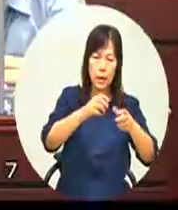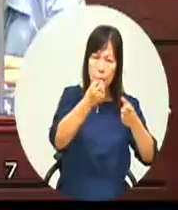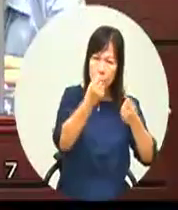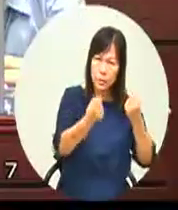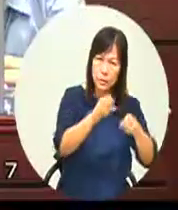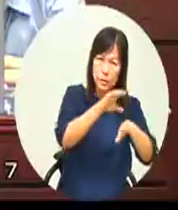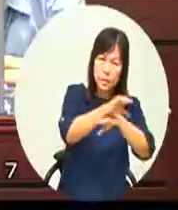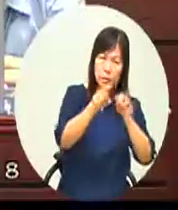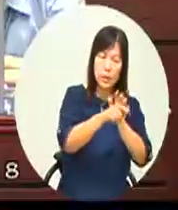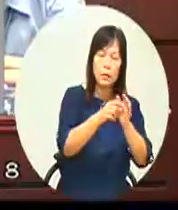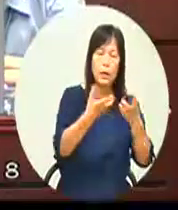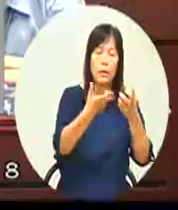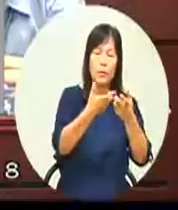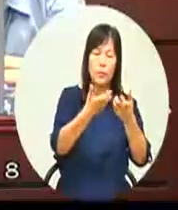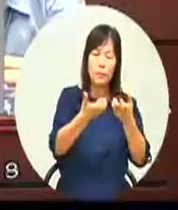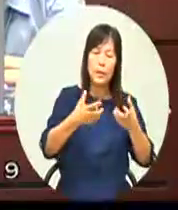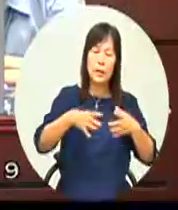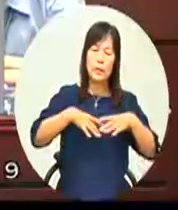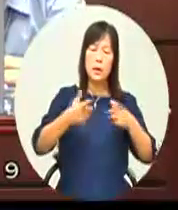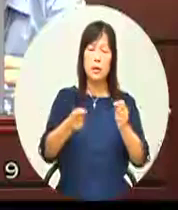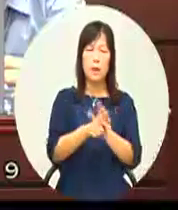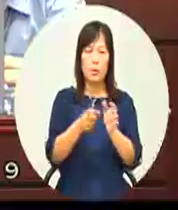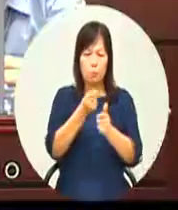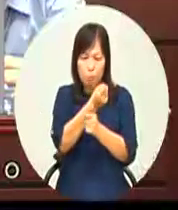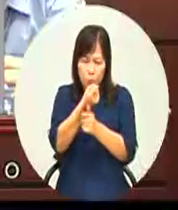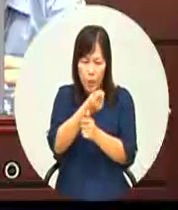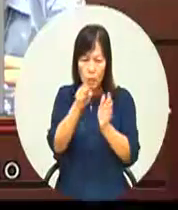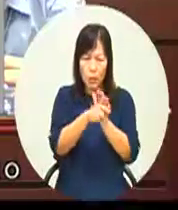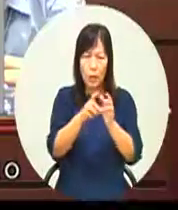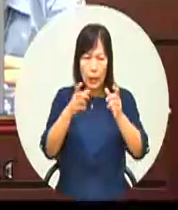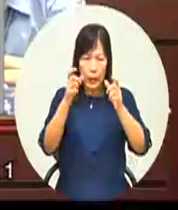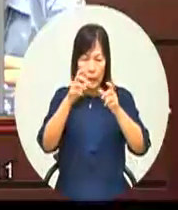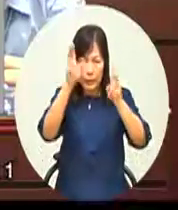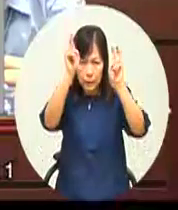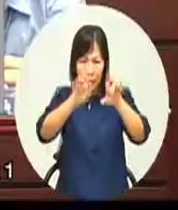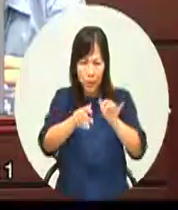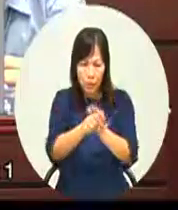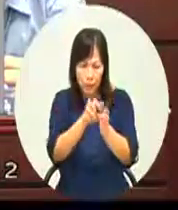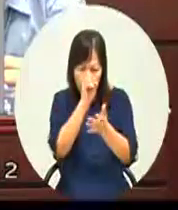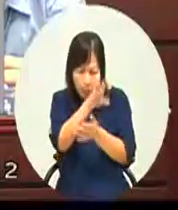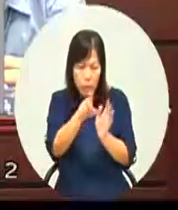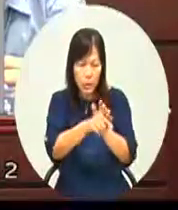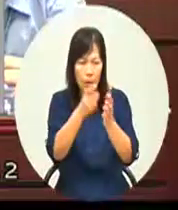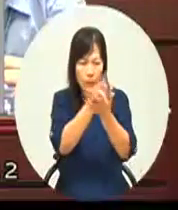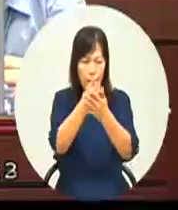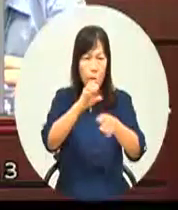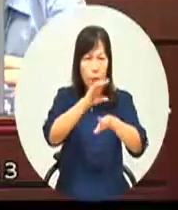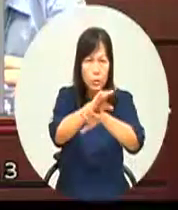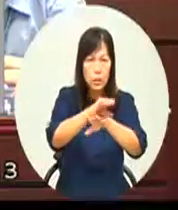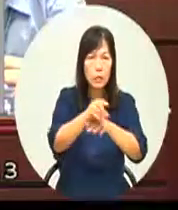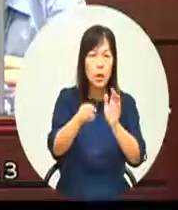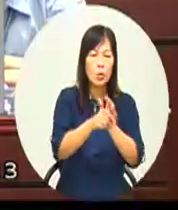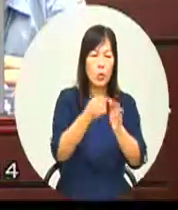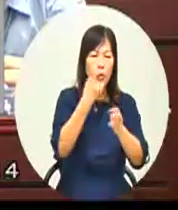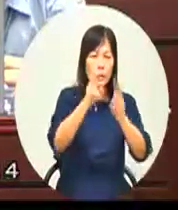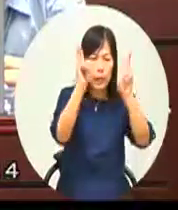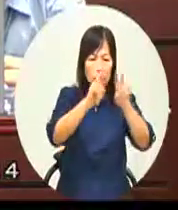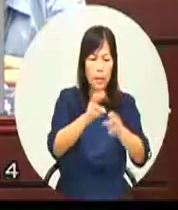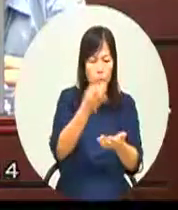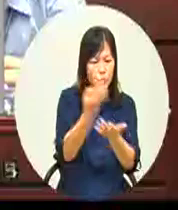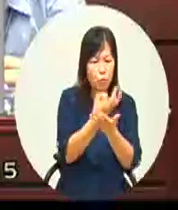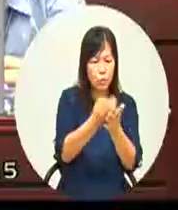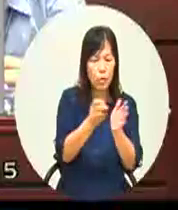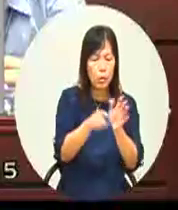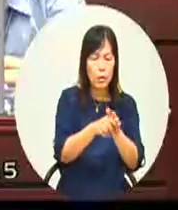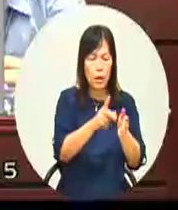享系统也一样有这样的一个中央控制的这个电脑智慧系统去告知每一辆车它如果电力不足它不会让它借出